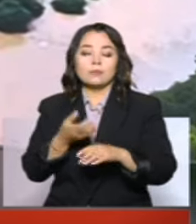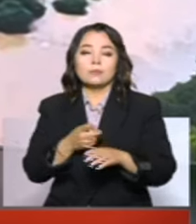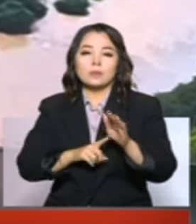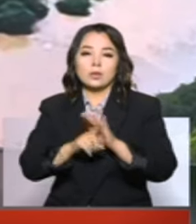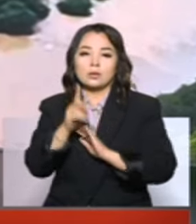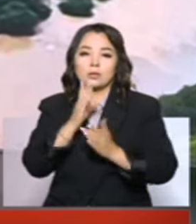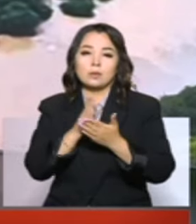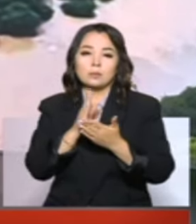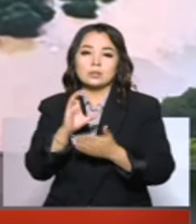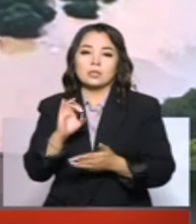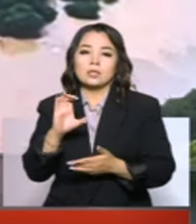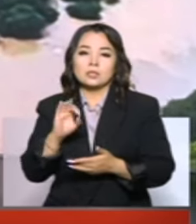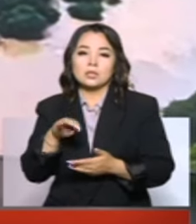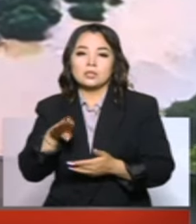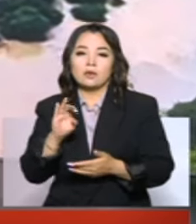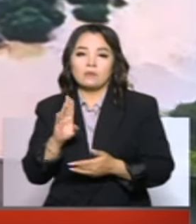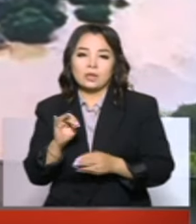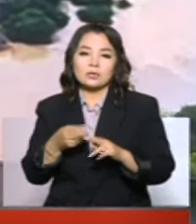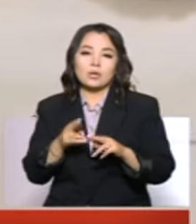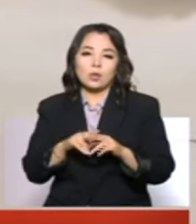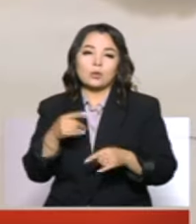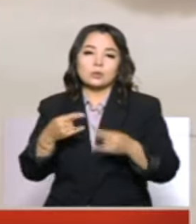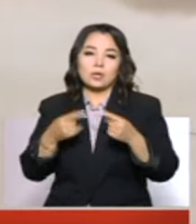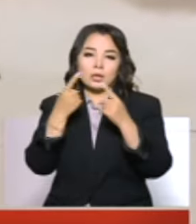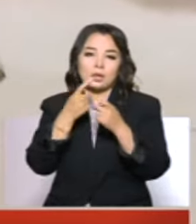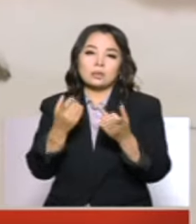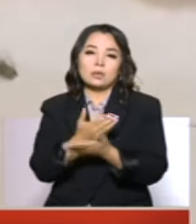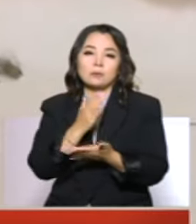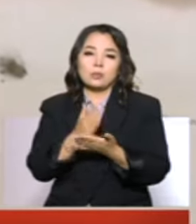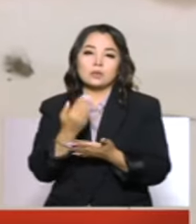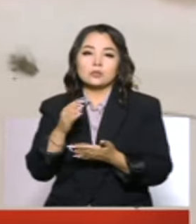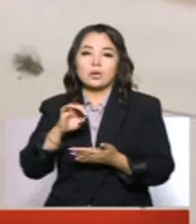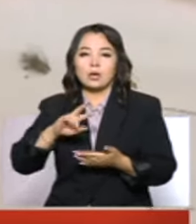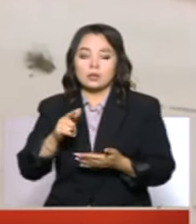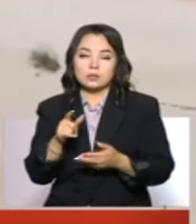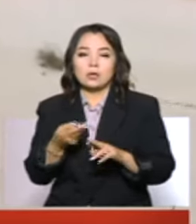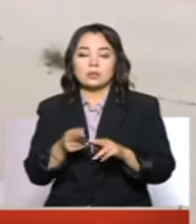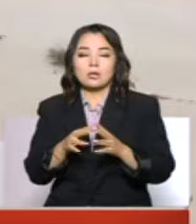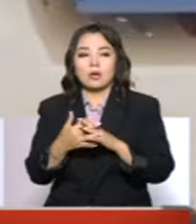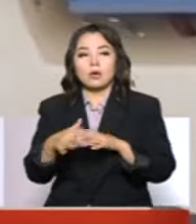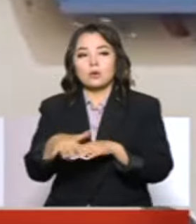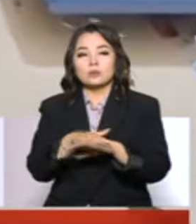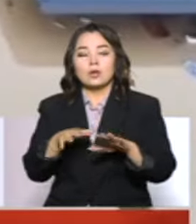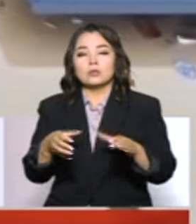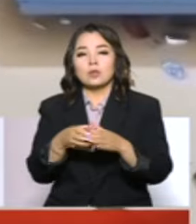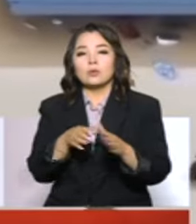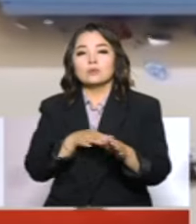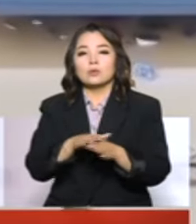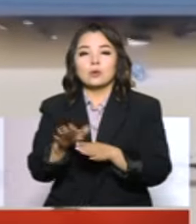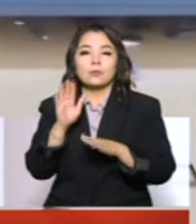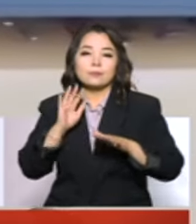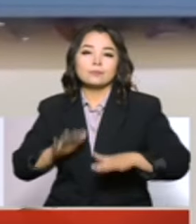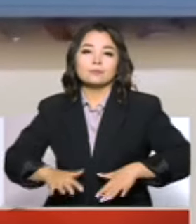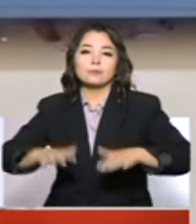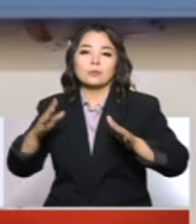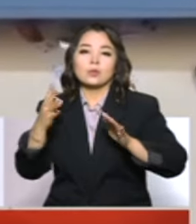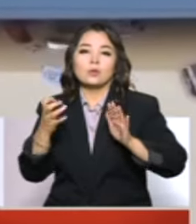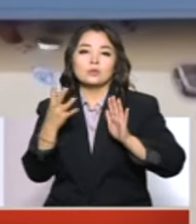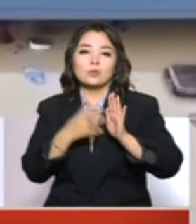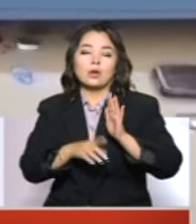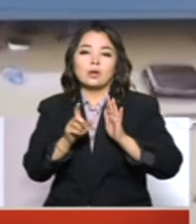басталған. CCTV телеарнасының мәліметінше, Чан деген ауыл тұтастай суға кетіп, 490